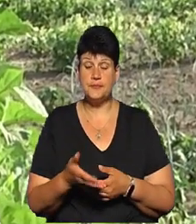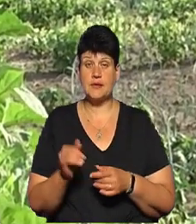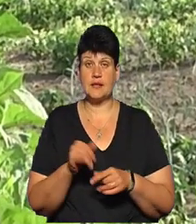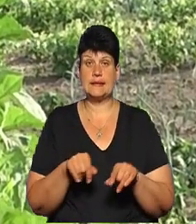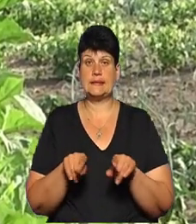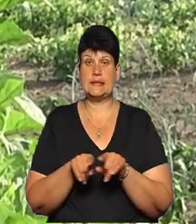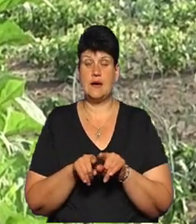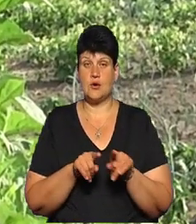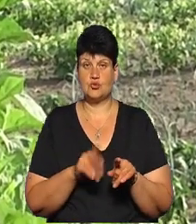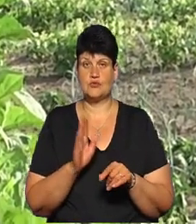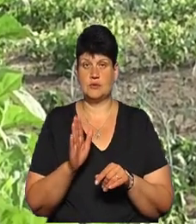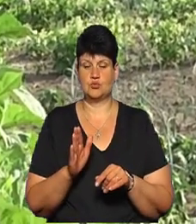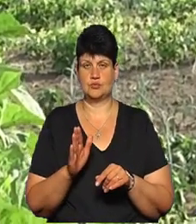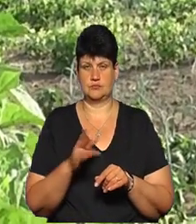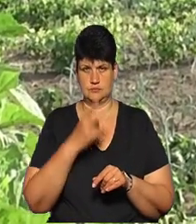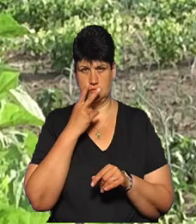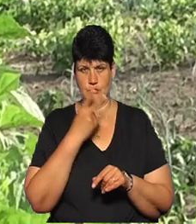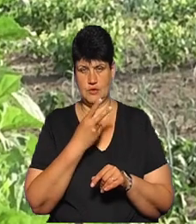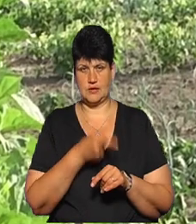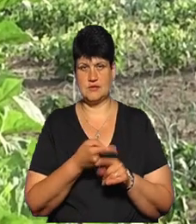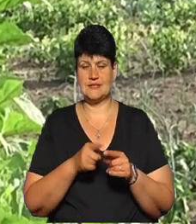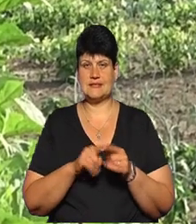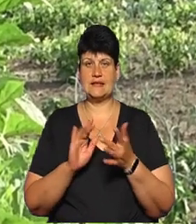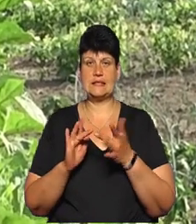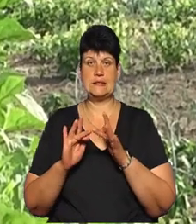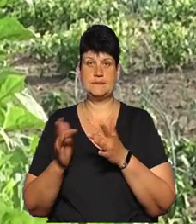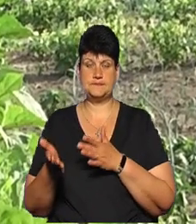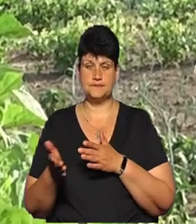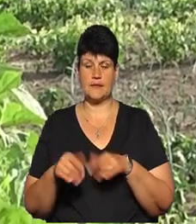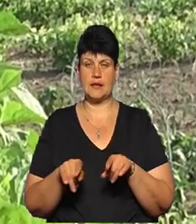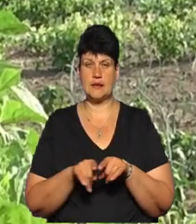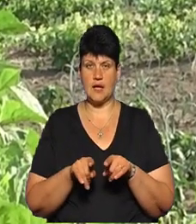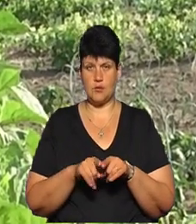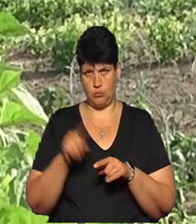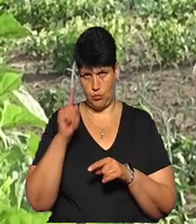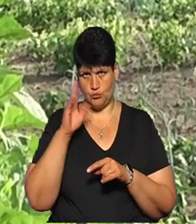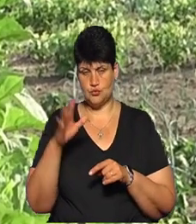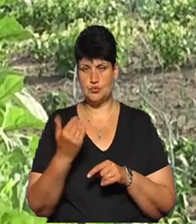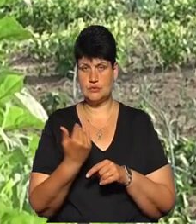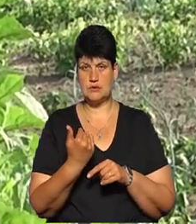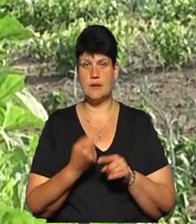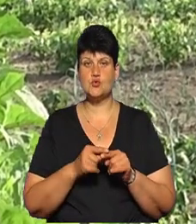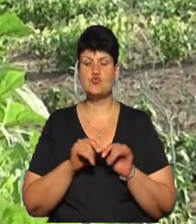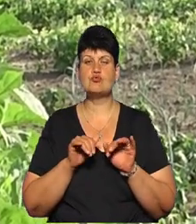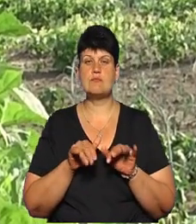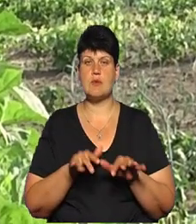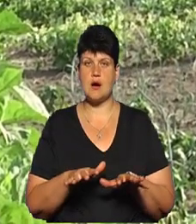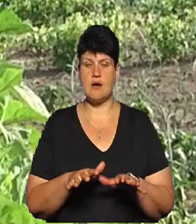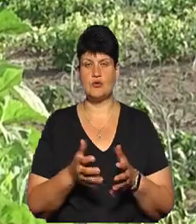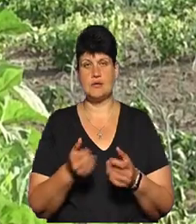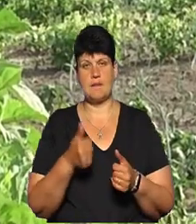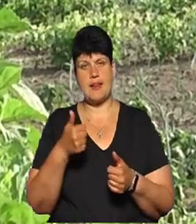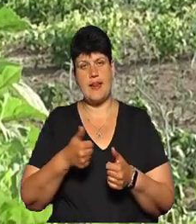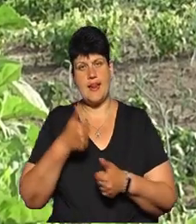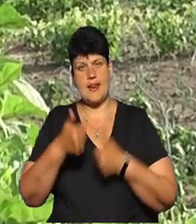також вони висвітлюють це в соцмережах і також популяризують там цю справу і отримують лайки, і так